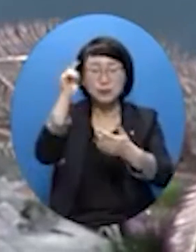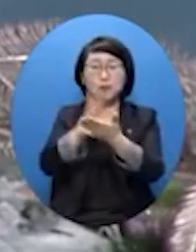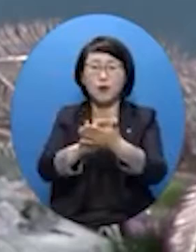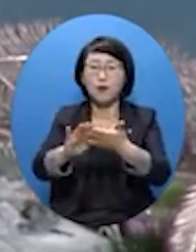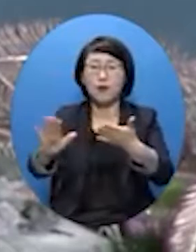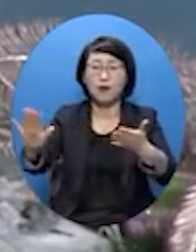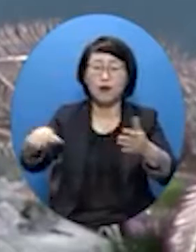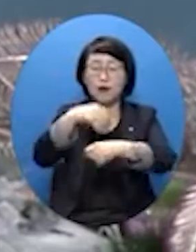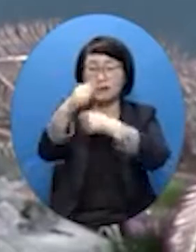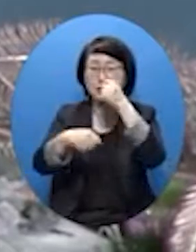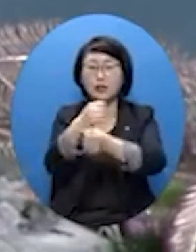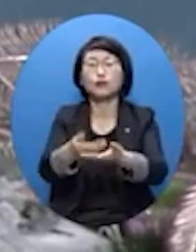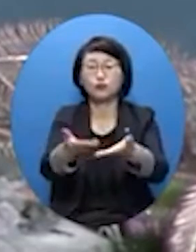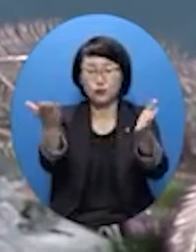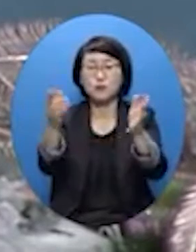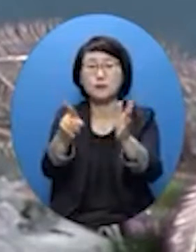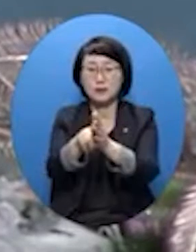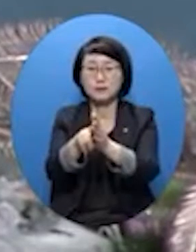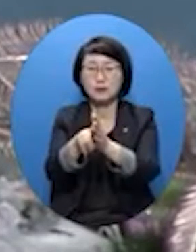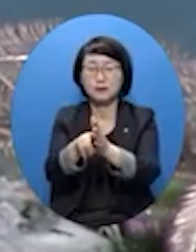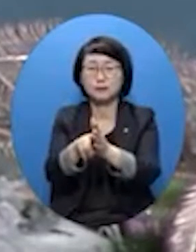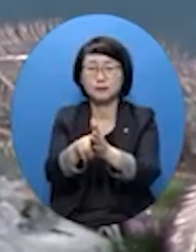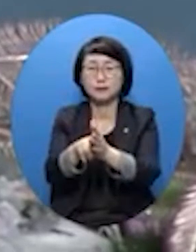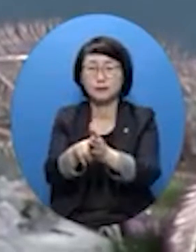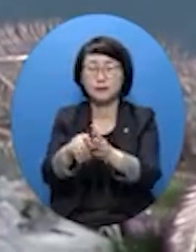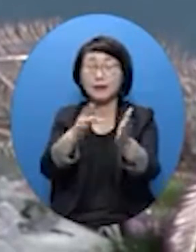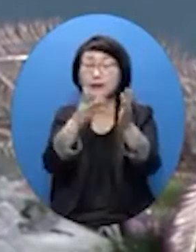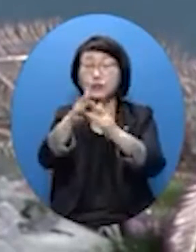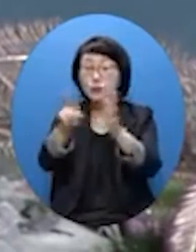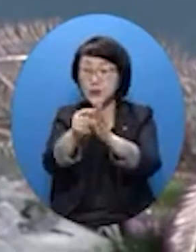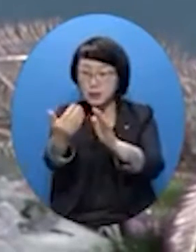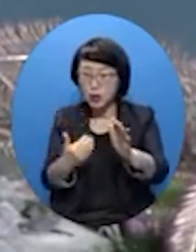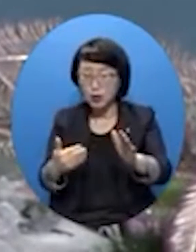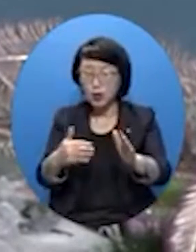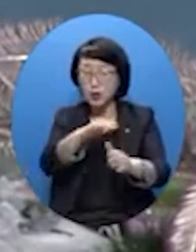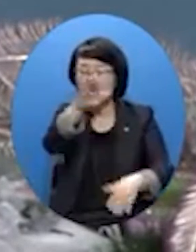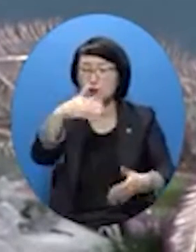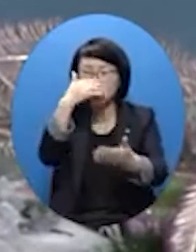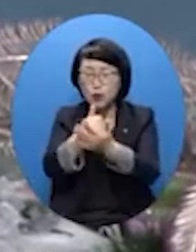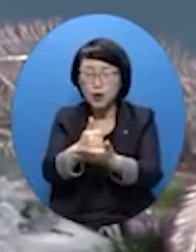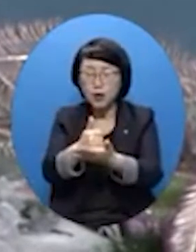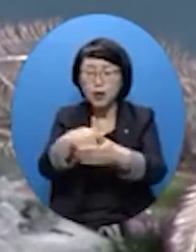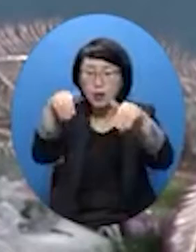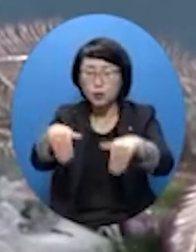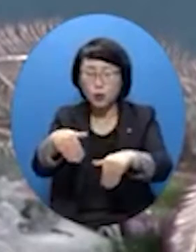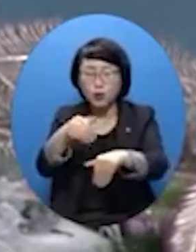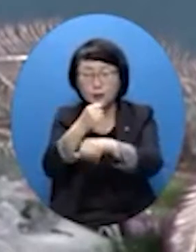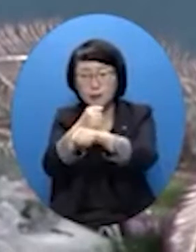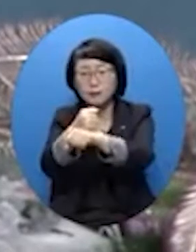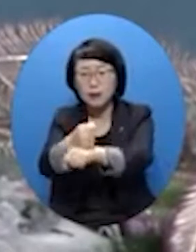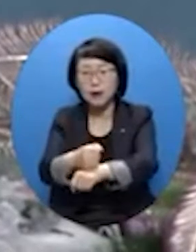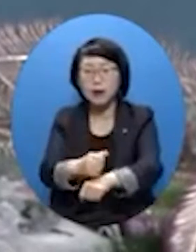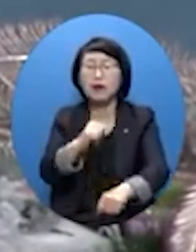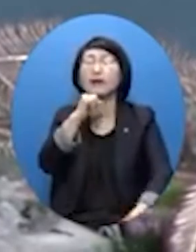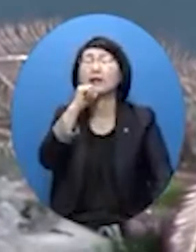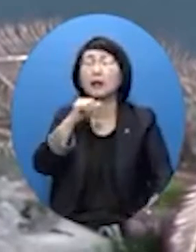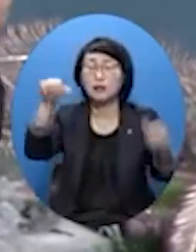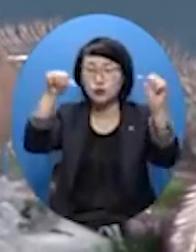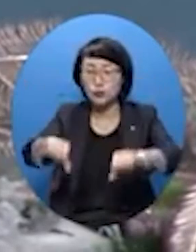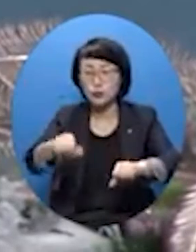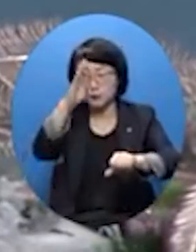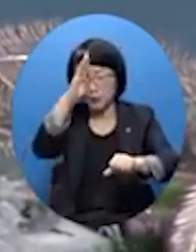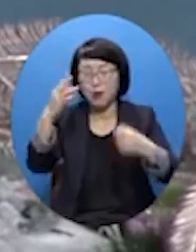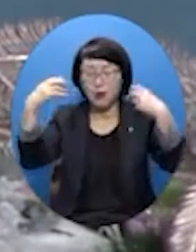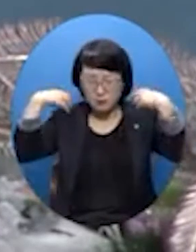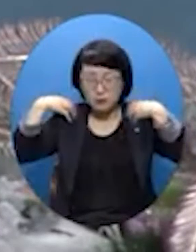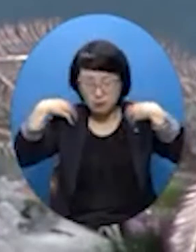평안함과 자유함을 누리게 만들어 주실 것입니다. 예수를 믿기 전에는 우린 죄의 노예가 되어서 가난과 저주와 질병의 멍에를